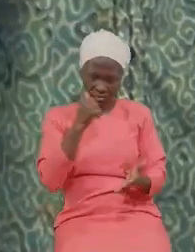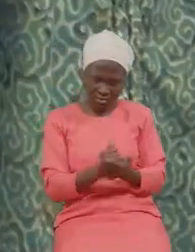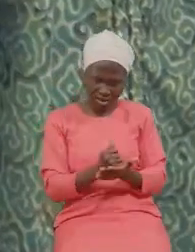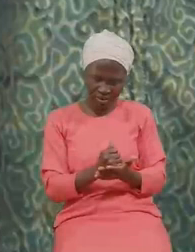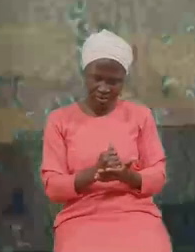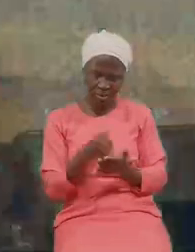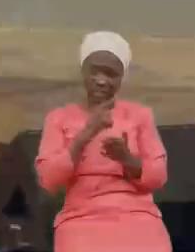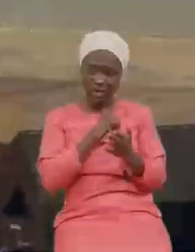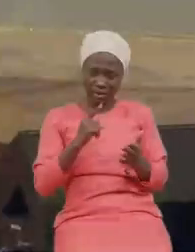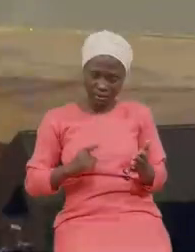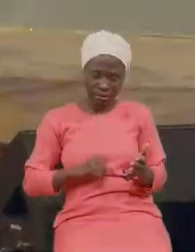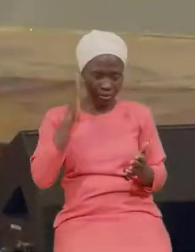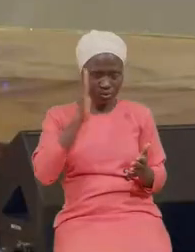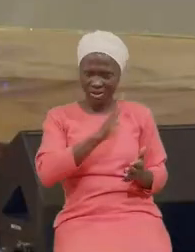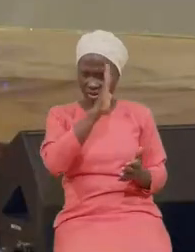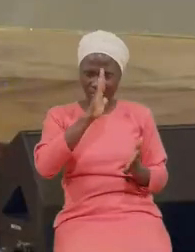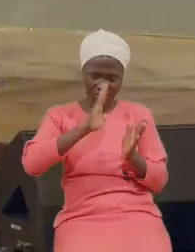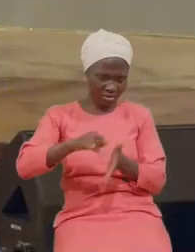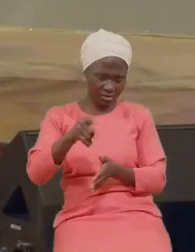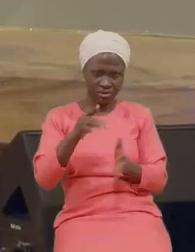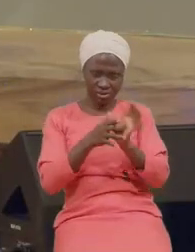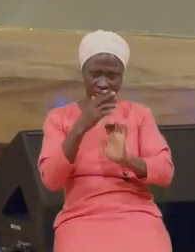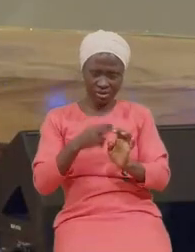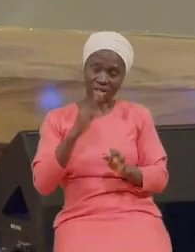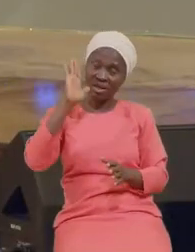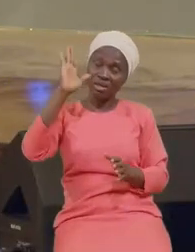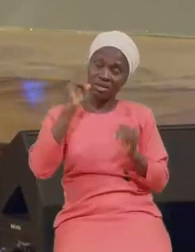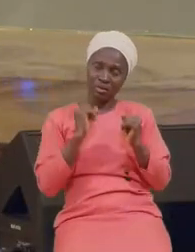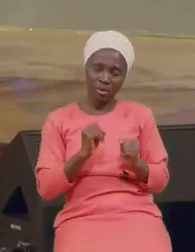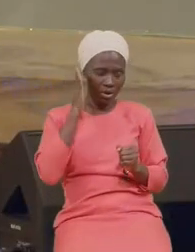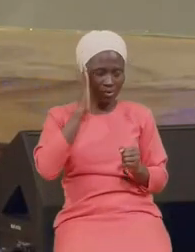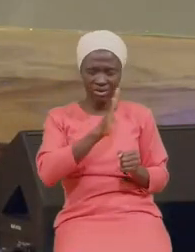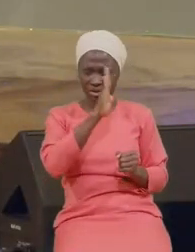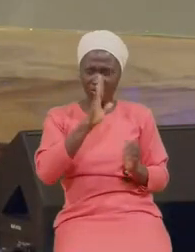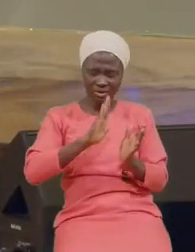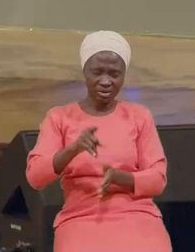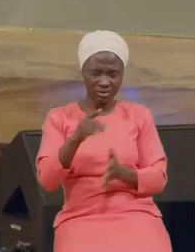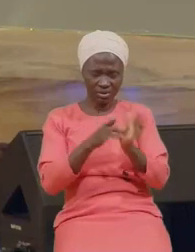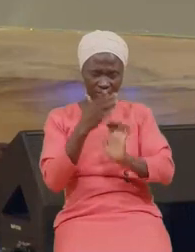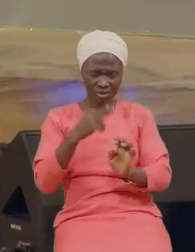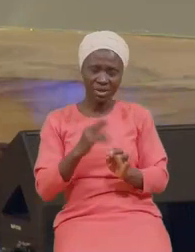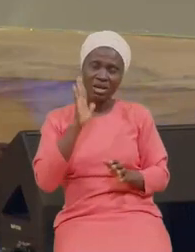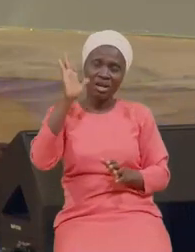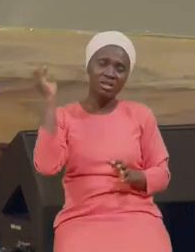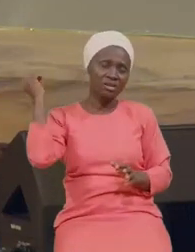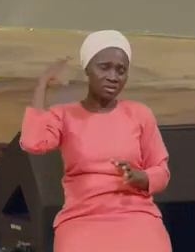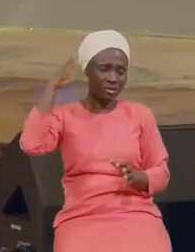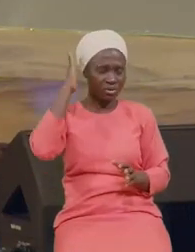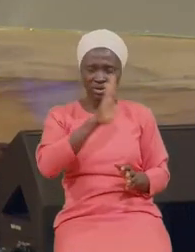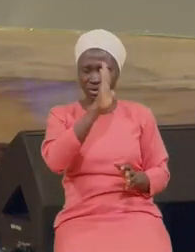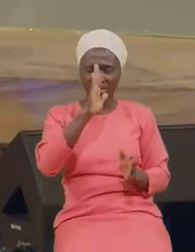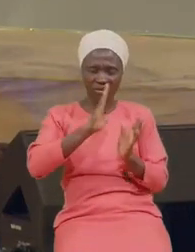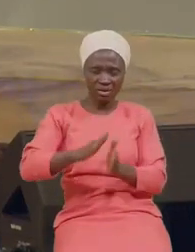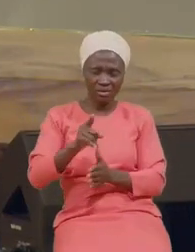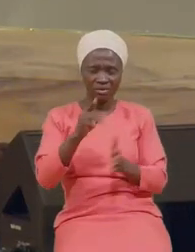le Seigneur ne vous abandonnera pas sa puissance ne vous délaissera pas ça grâce à ne vous abandonnera pas la campagne